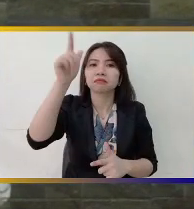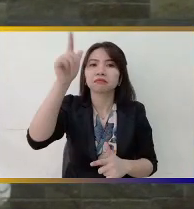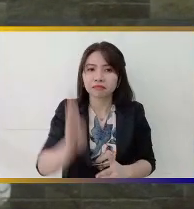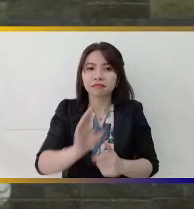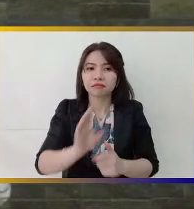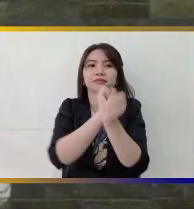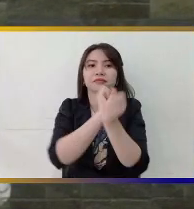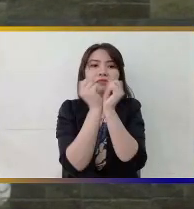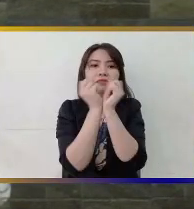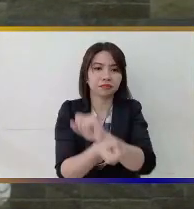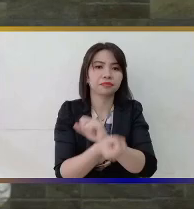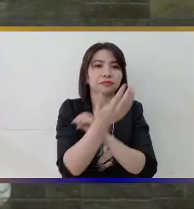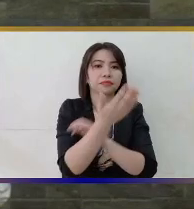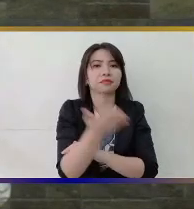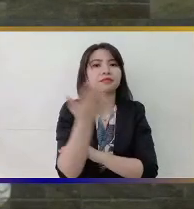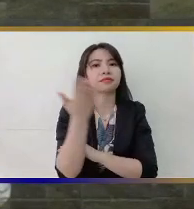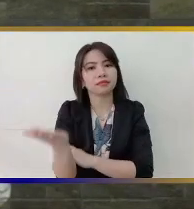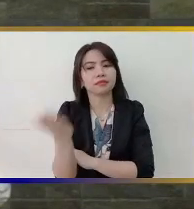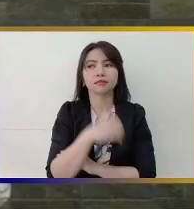Panginoon.